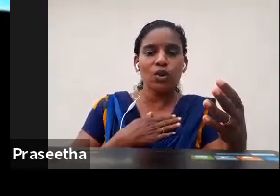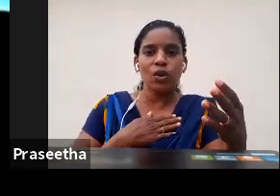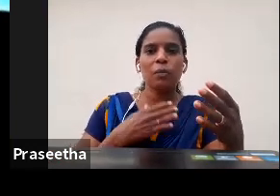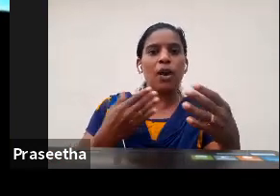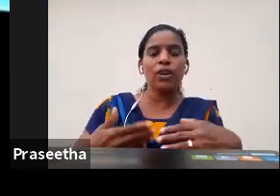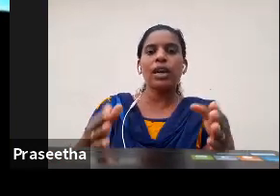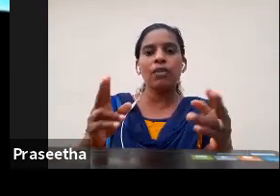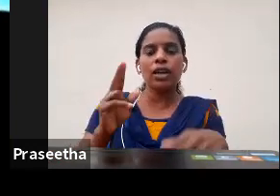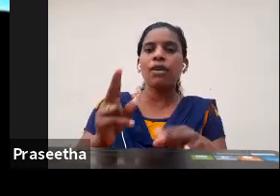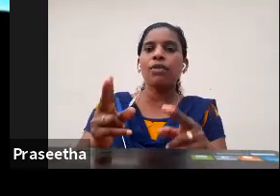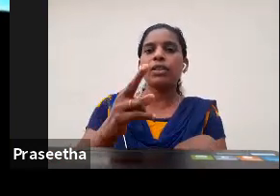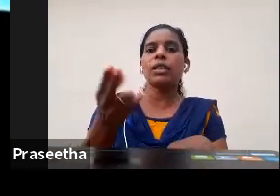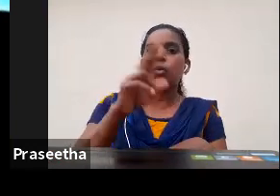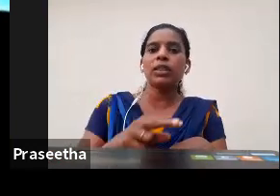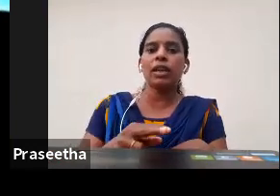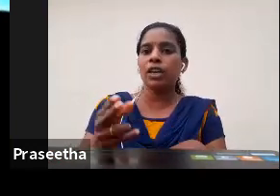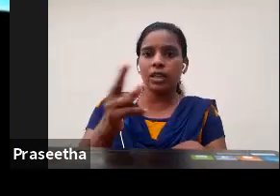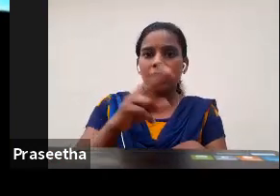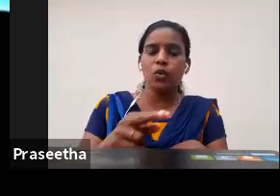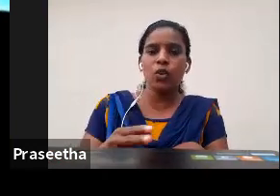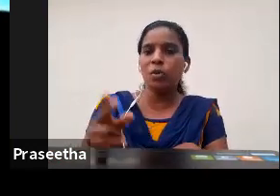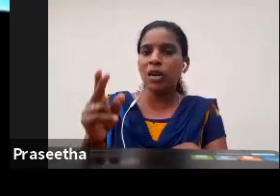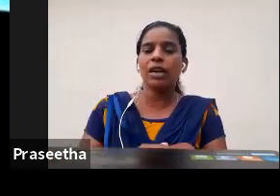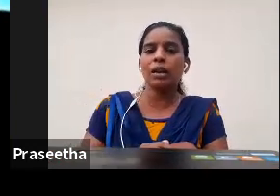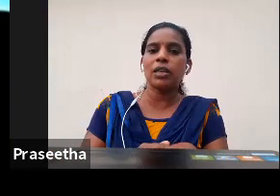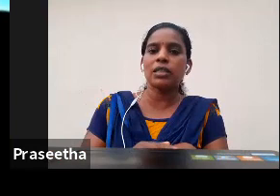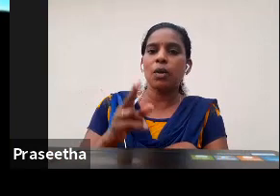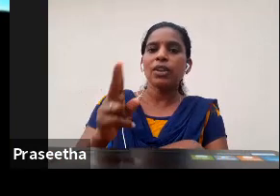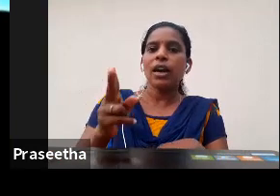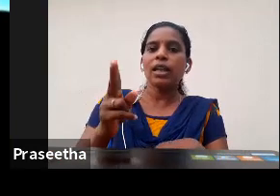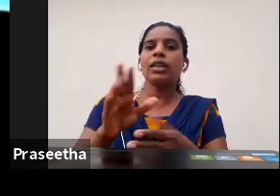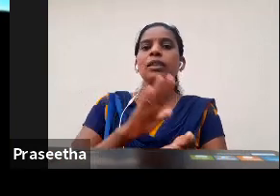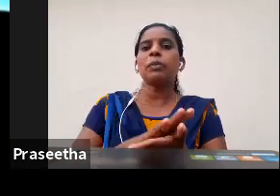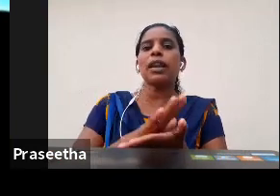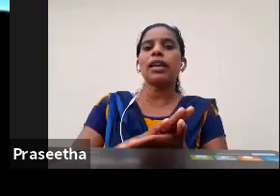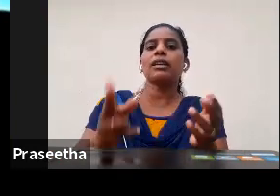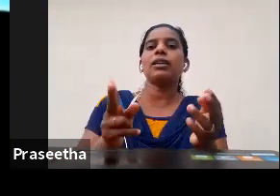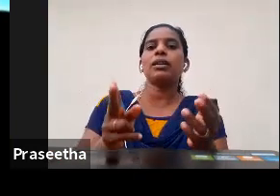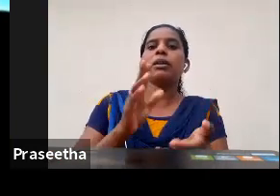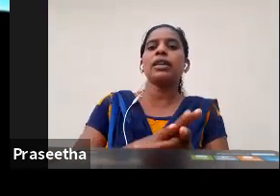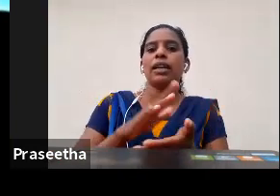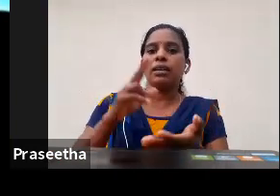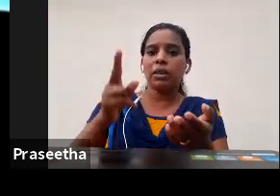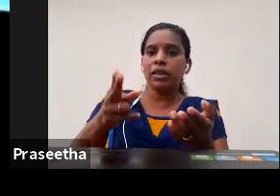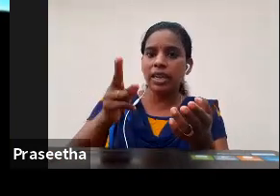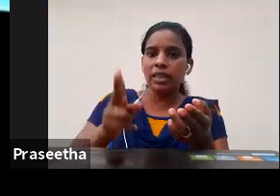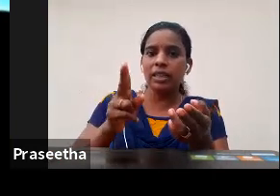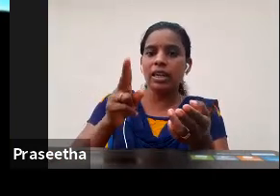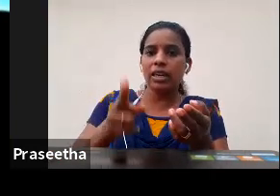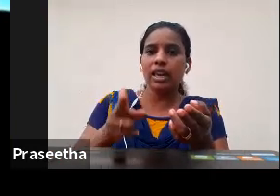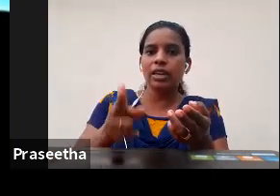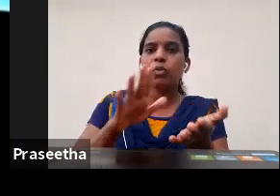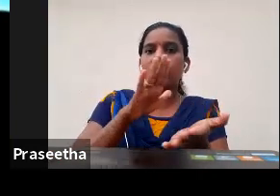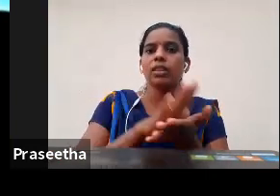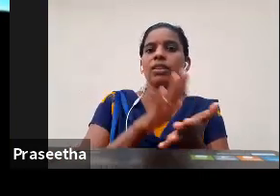കൂട്ടുന്നു എന്നുള്ളത്. അപ്പൊ അവരുടെ അതിന് മുമ്പത്തെ വീഡിയോയില് നിങ്ങൾ യൂട്യൂബിൽ കാണുകയാണെങ്കിൽ മനസ്സിലാവും, അതിനകത്ത് പറയുന്നുണ്ട് ബേർത്ത് ഡേ എന്നുള്ളത്